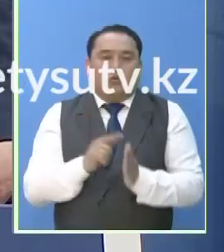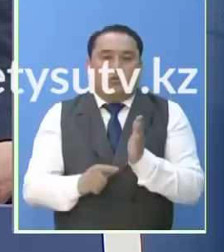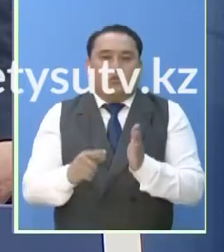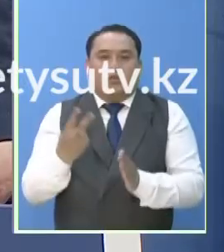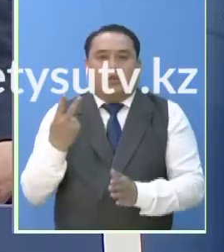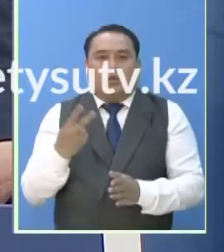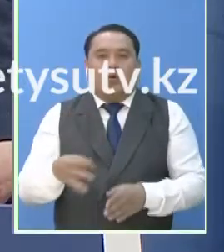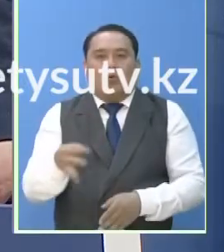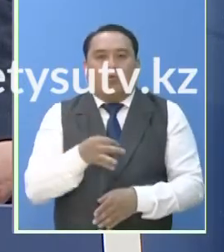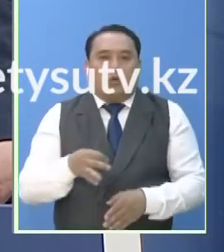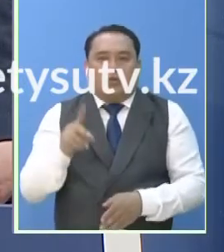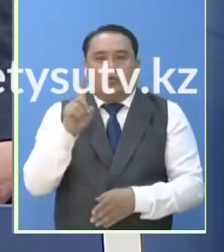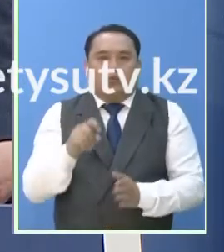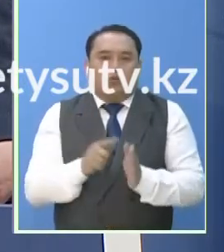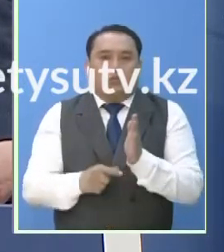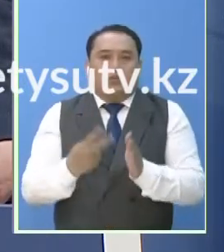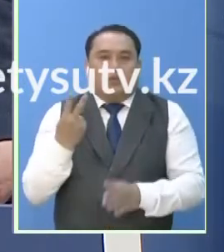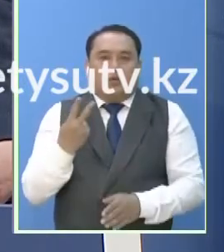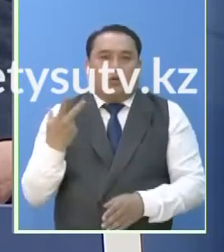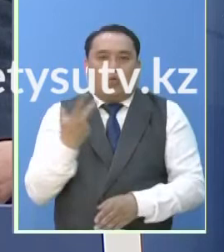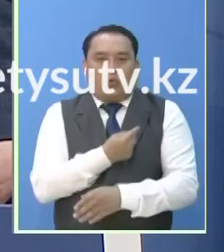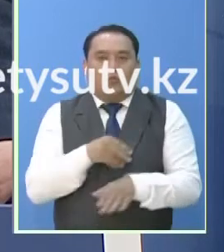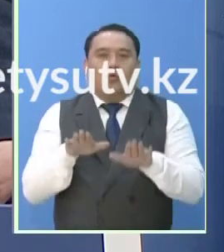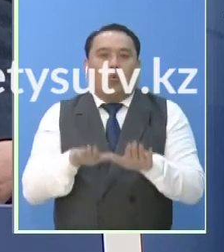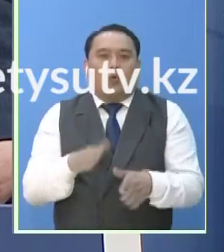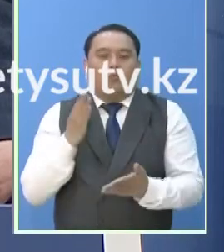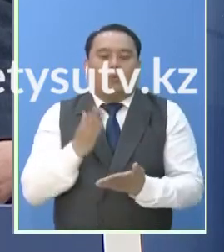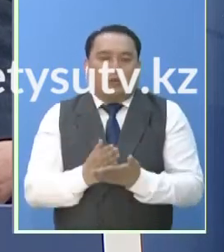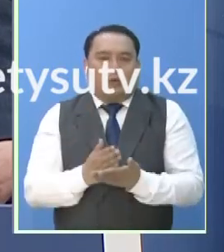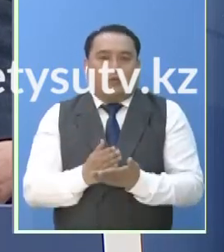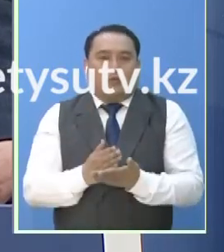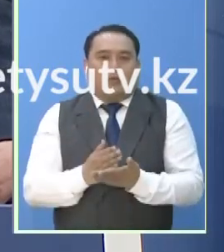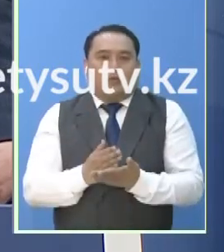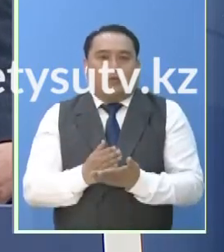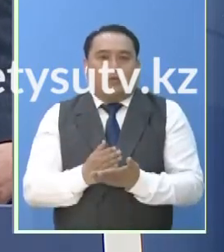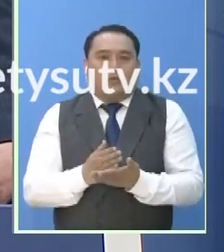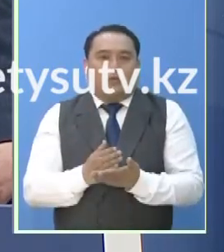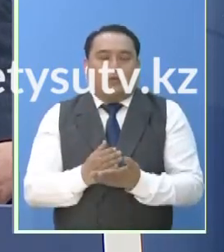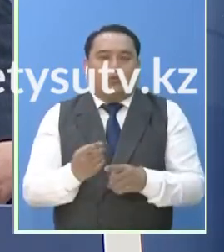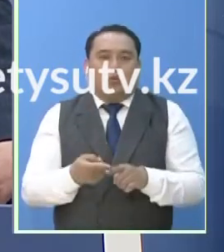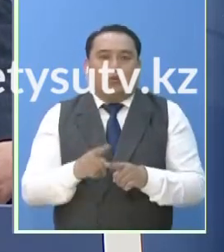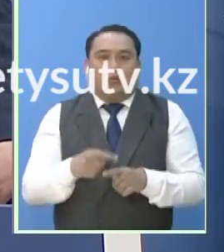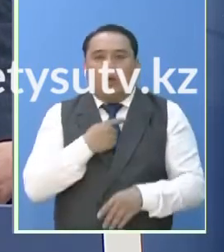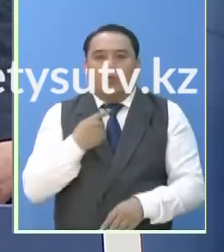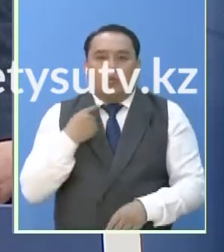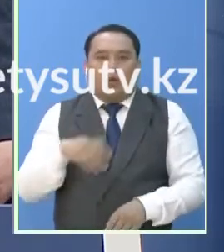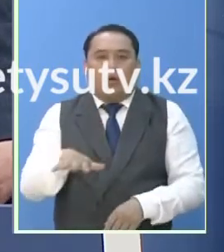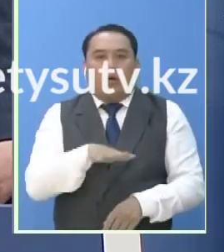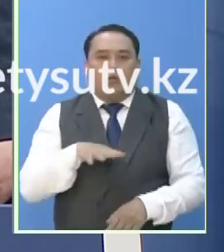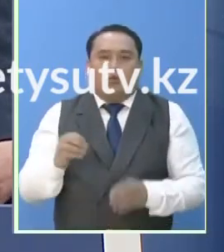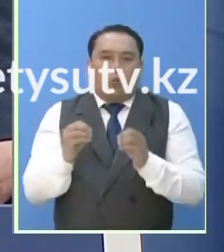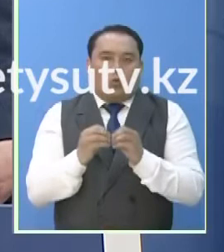172 облыс бойынша 172 вакцина салатын орын бар, қазір кабинеттер ашылған. Соның ішінде мысалы Талдықорған қаласында бізде